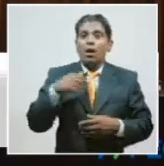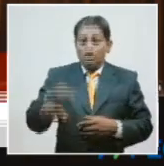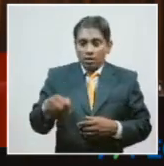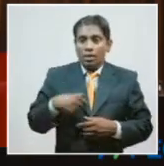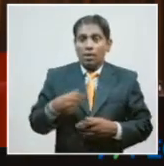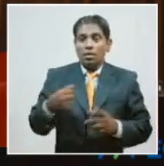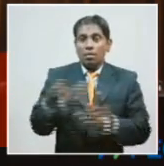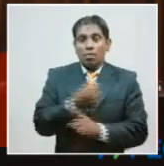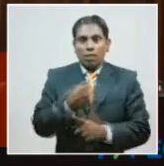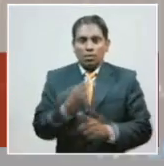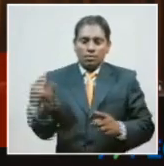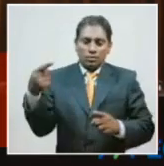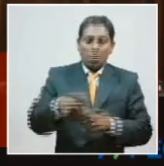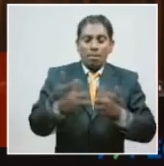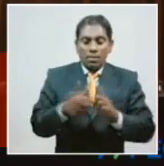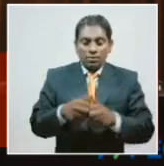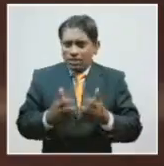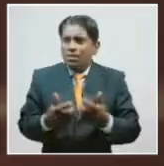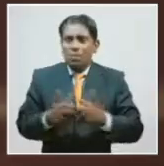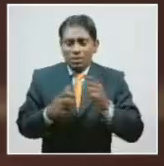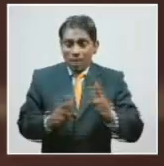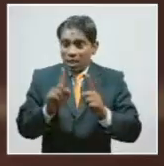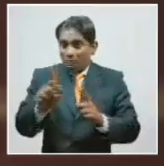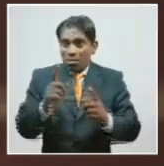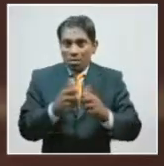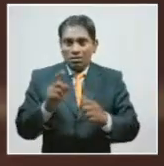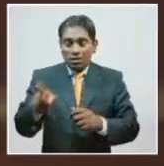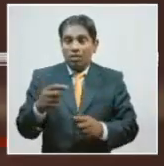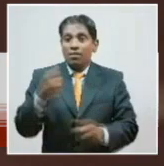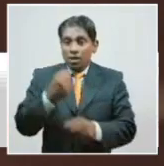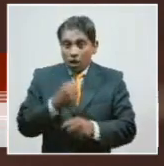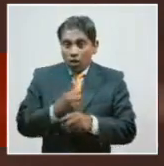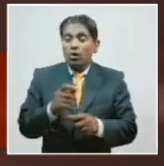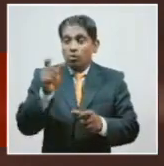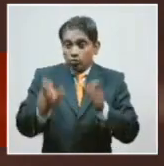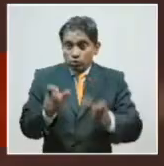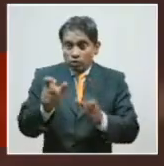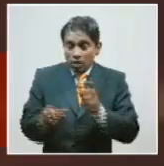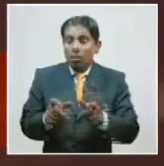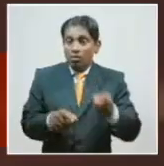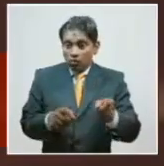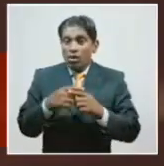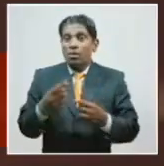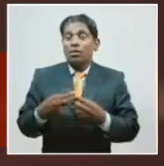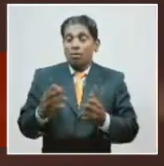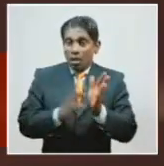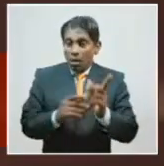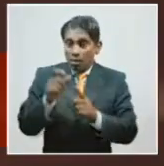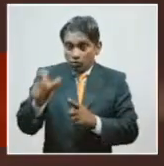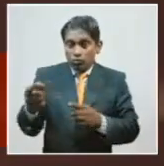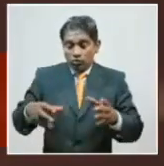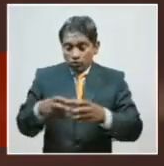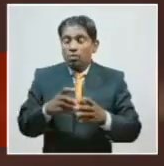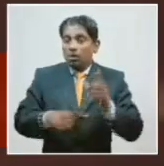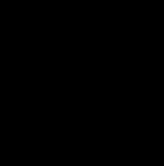පොලිස් පතිතුමාට පැමිණිලි කරනවා මේ ගැන පරීක්ෂණයක් කරන්න මේ බෑග් එකමයි අරන් ආවේ අදත් මේ බෑග් එක අරන් ආවා ඒ වගේම මම ගෙනාවේ මෙන්න